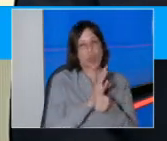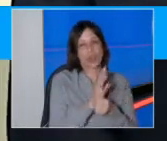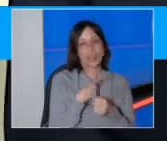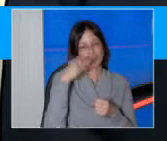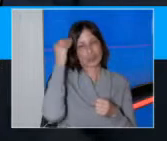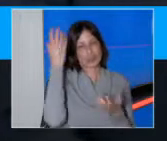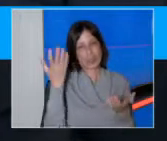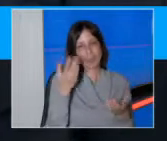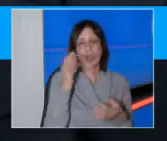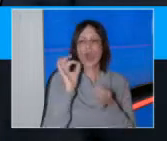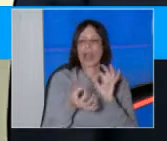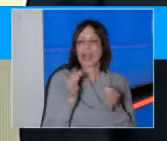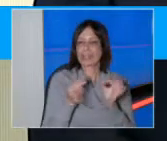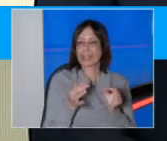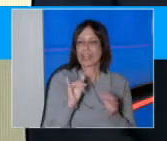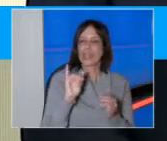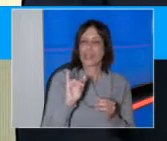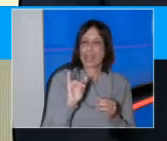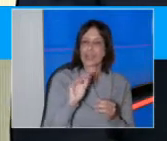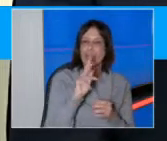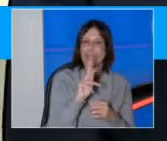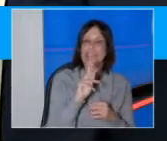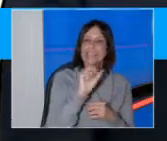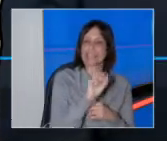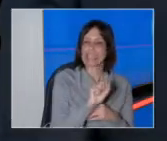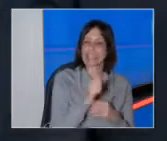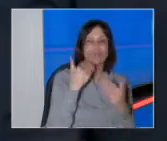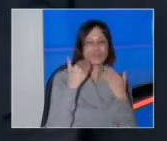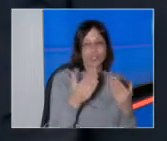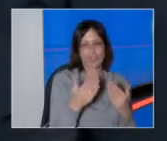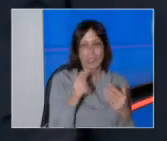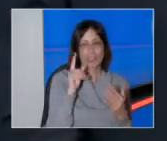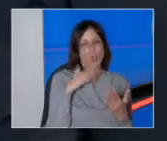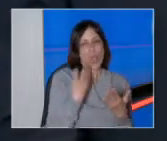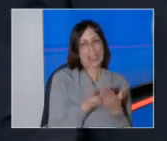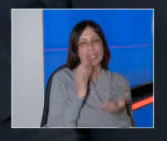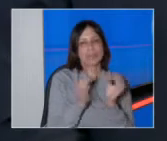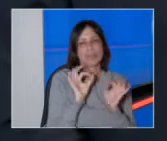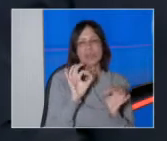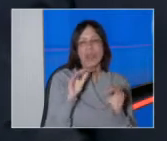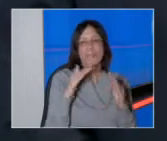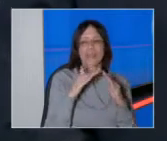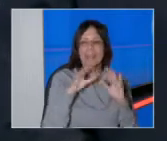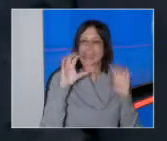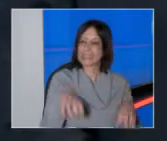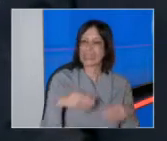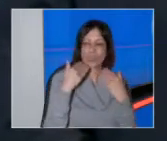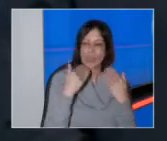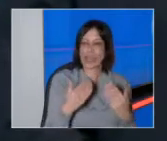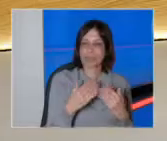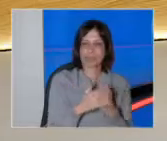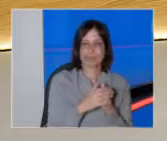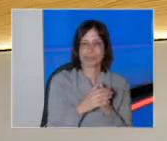זוכרים. עורכת הדין עודית קורינלדי סירקיס, אני מאוד מודה לך על הדברים, היועצת המשפטית של בית הנשיא. תודה. תודה רבה